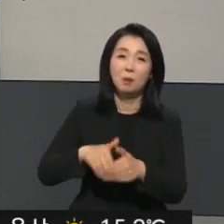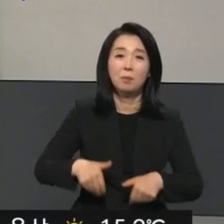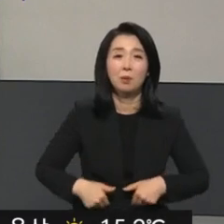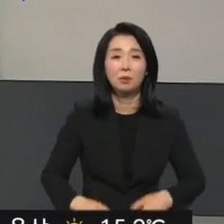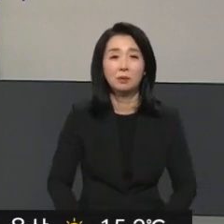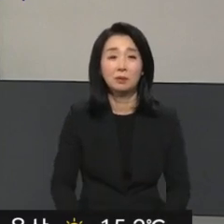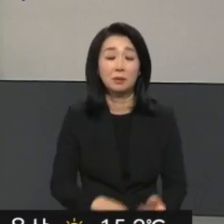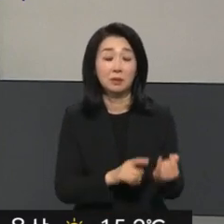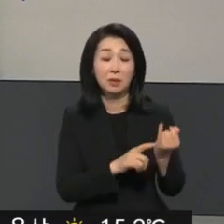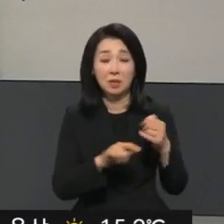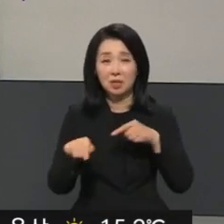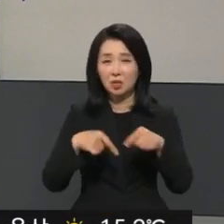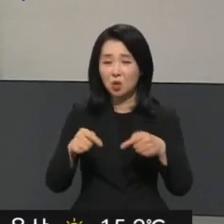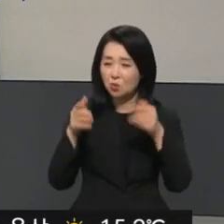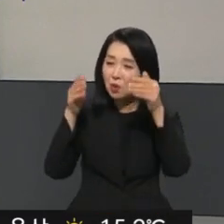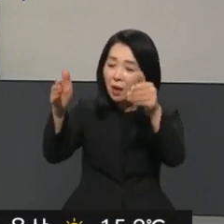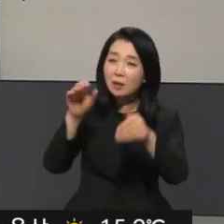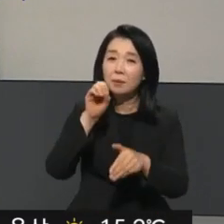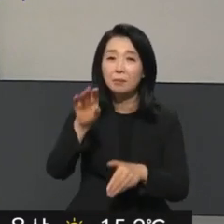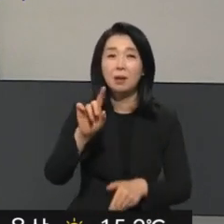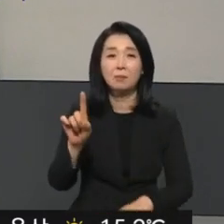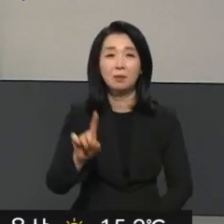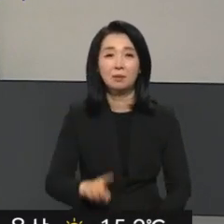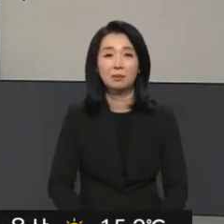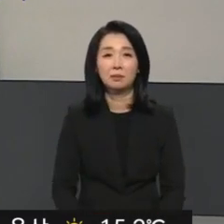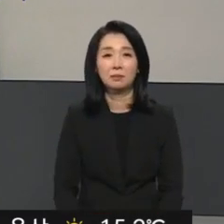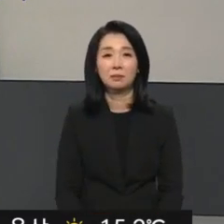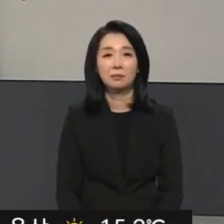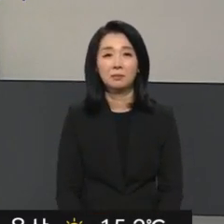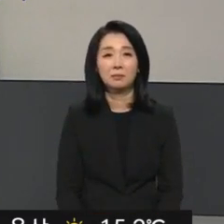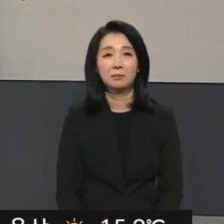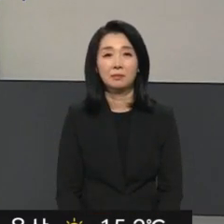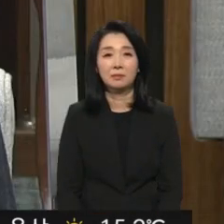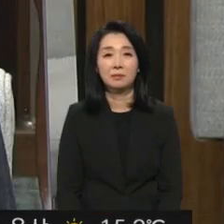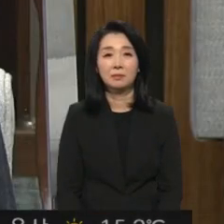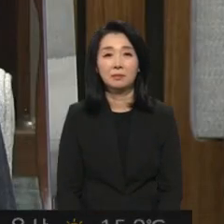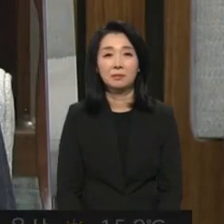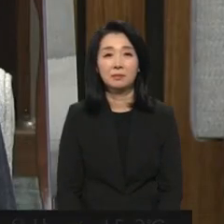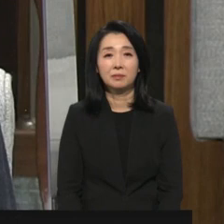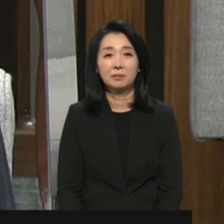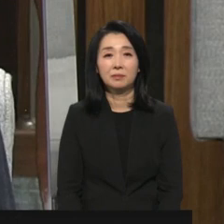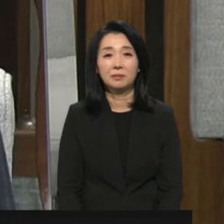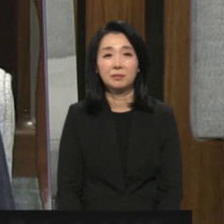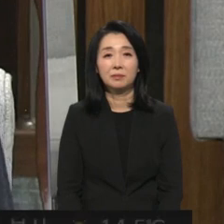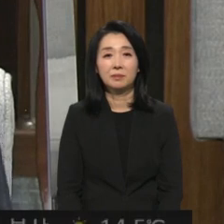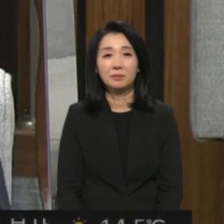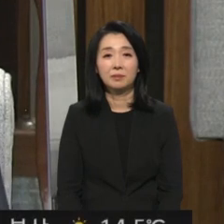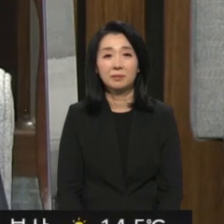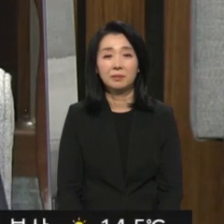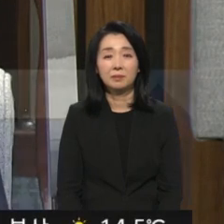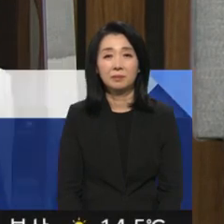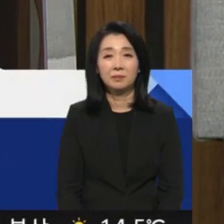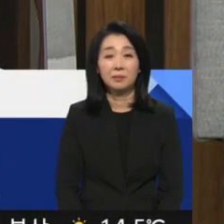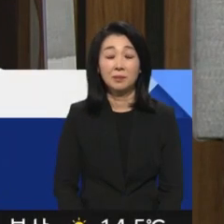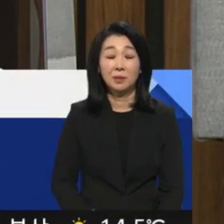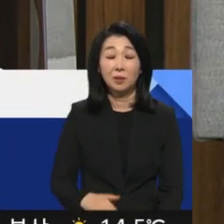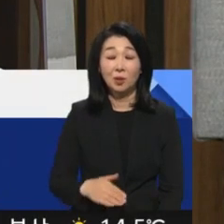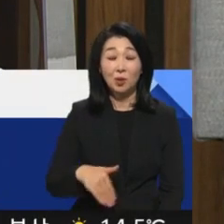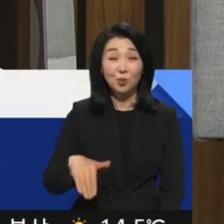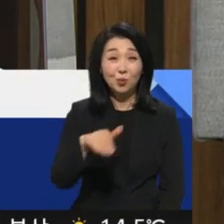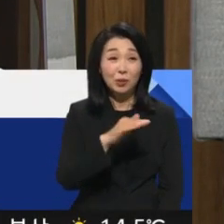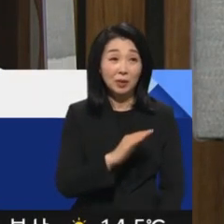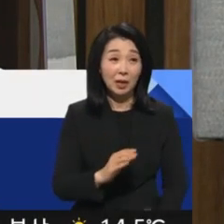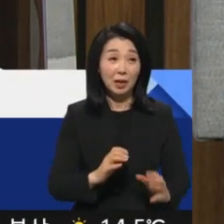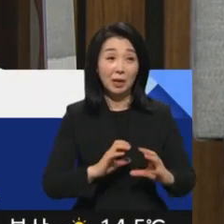김 씨는 정치권을 향해 이렇게 일침을 가하기도 했는데요 우리가 사는이 나라는